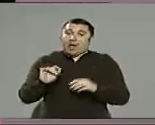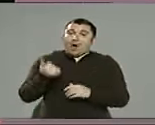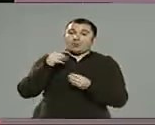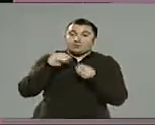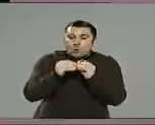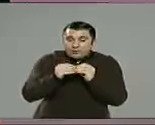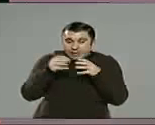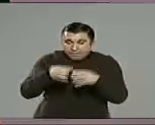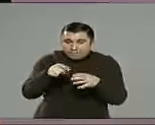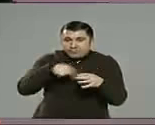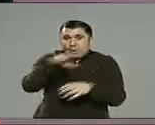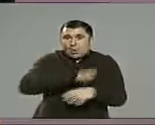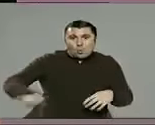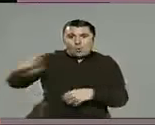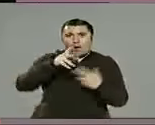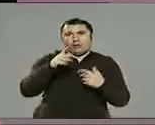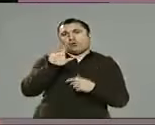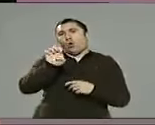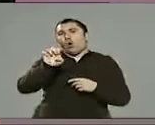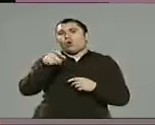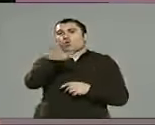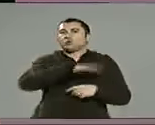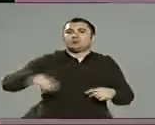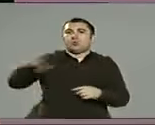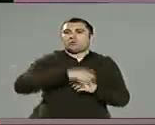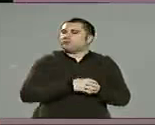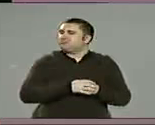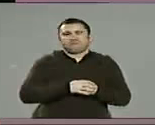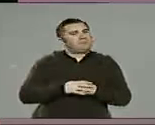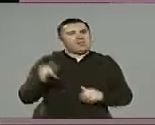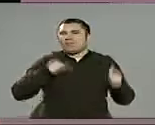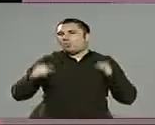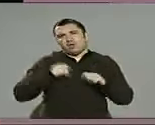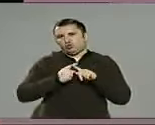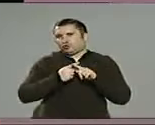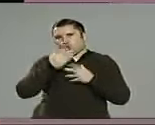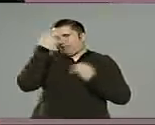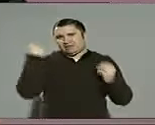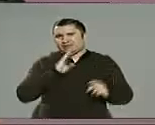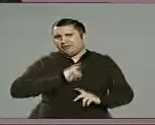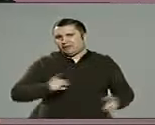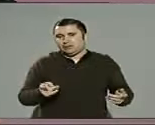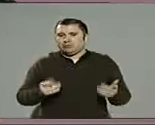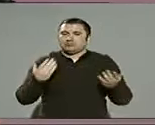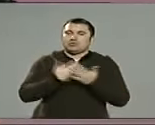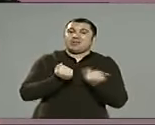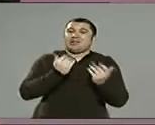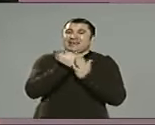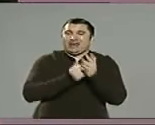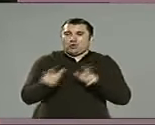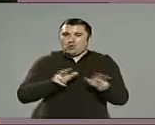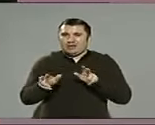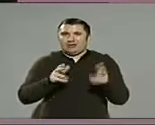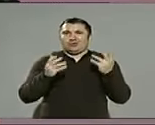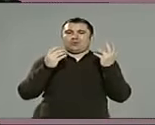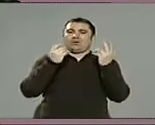vergisst die eigentlichen Ursachen der dramatischen Verschuldung. Meine Genossinnen und Genossen, deshalb geht es, wenn wir über die Regulierung der Finanzmärkte